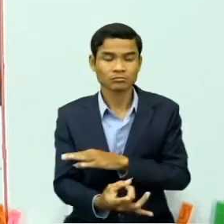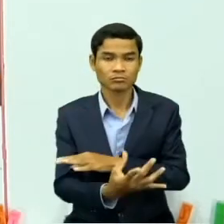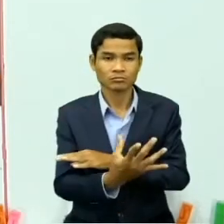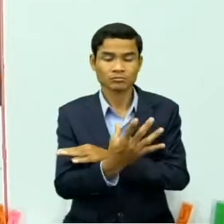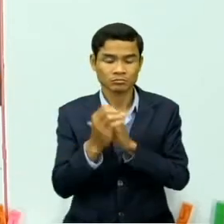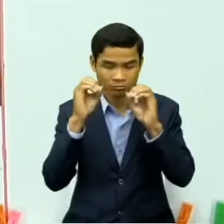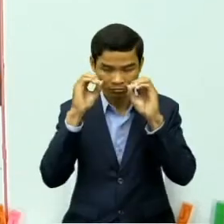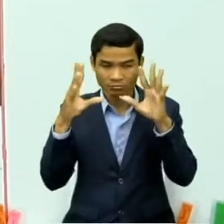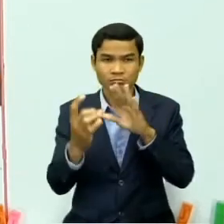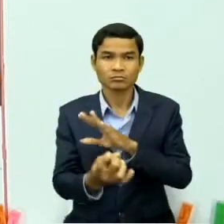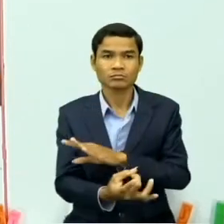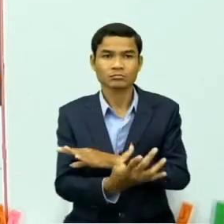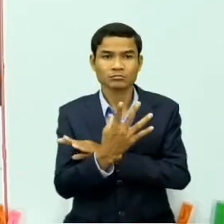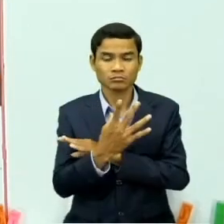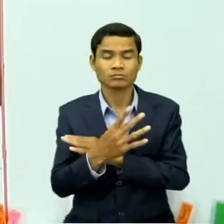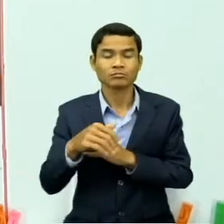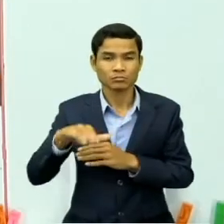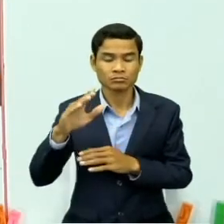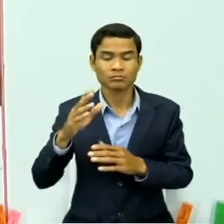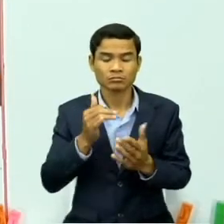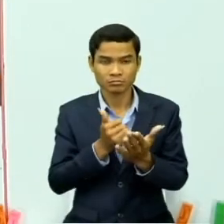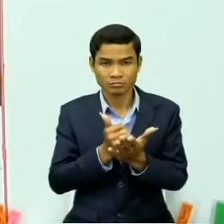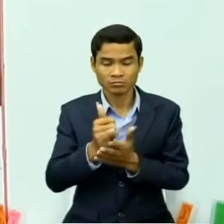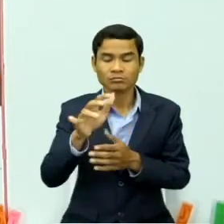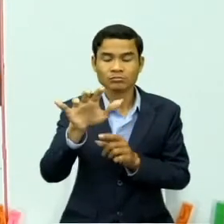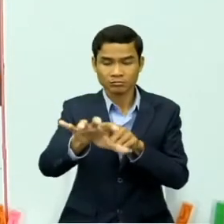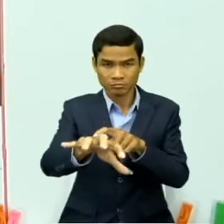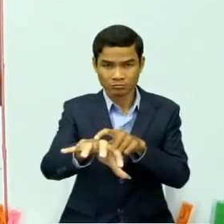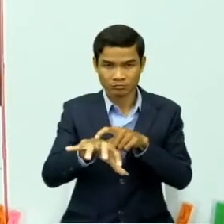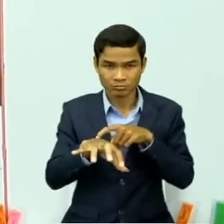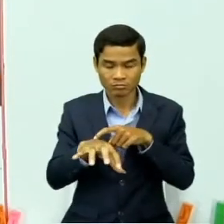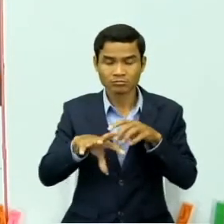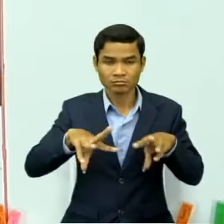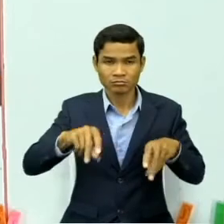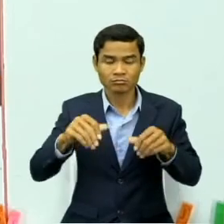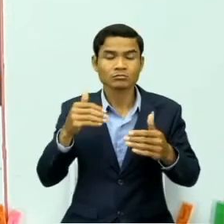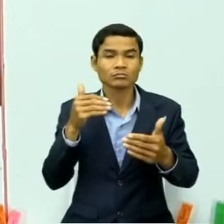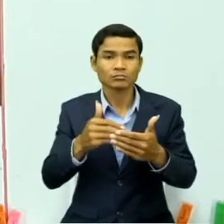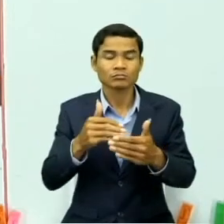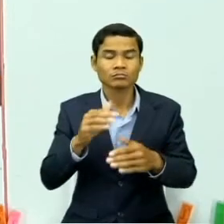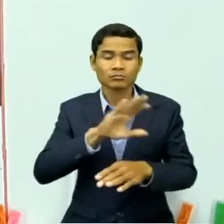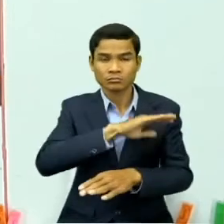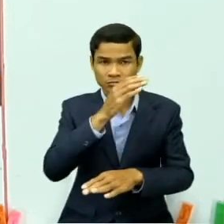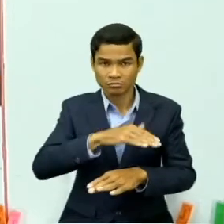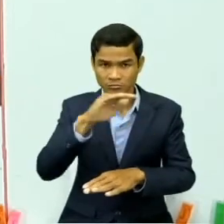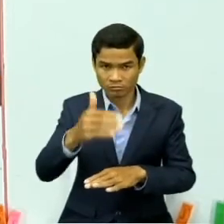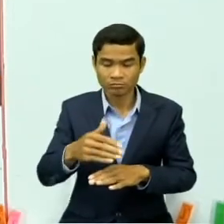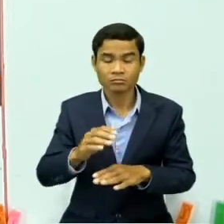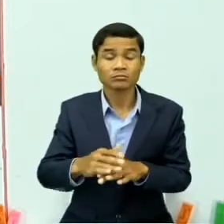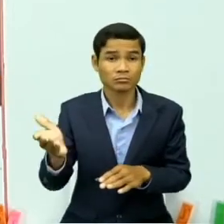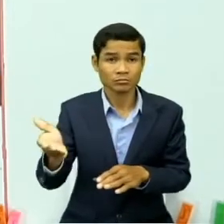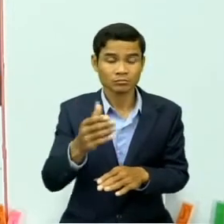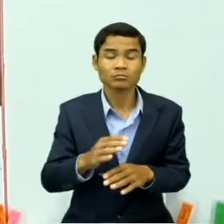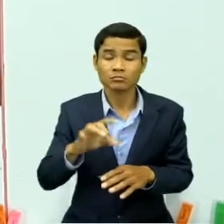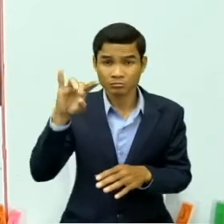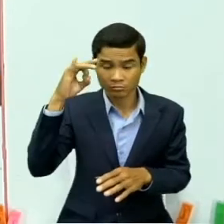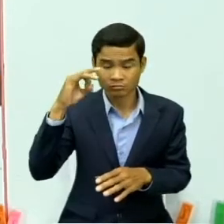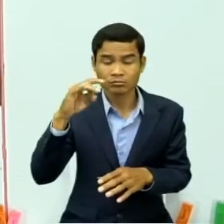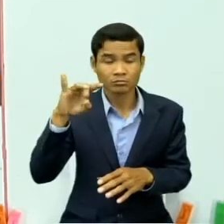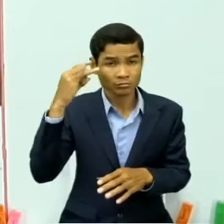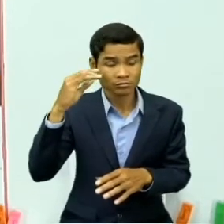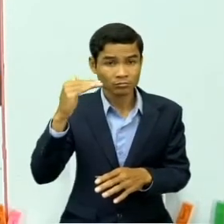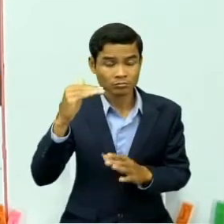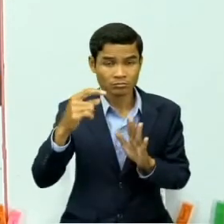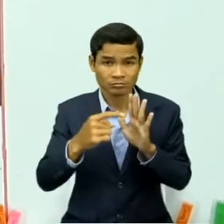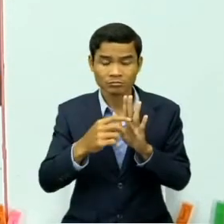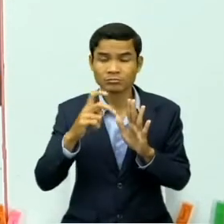lầm tê chua rô đấy có ba chừng phnom chà nị bố sọc ạ dựng đăng chú